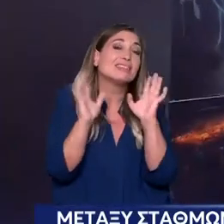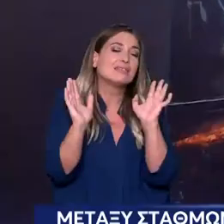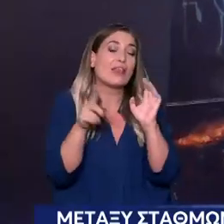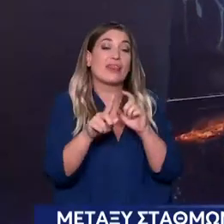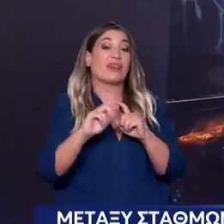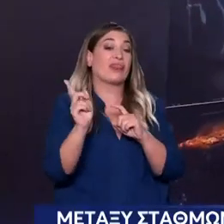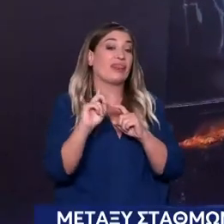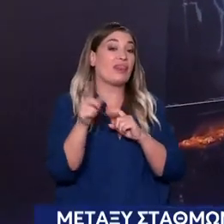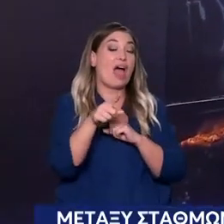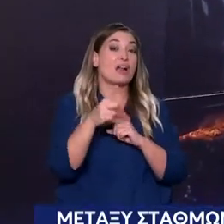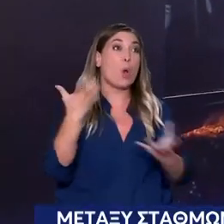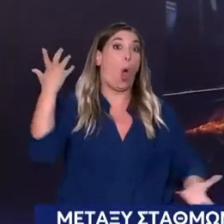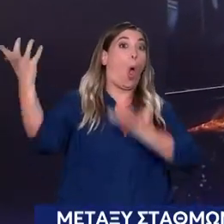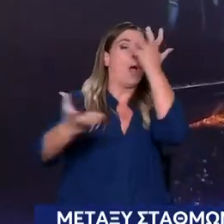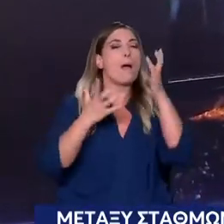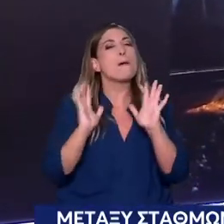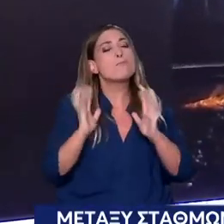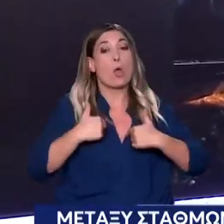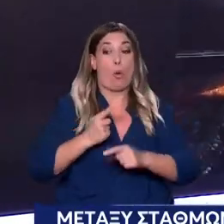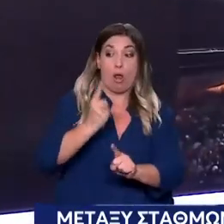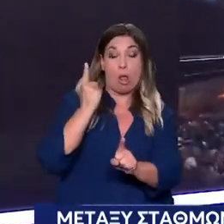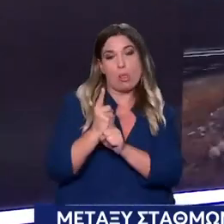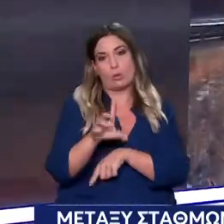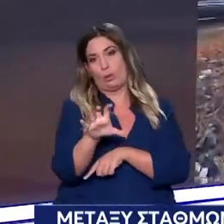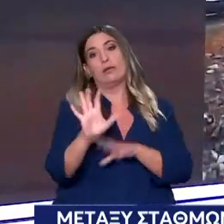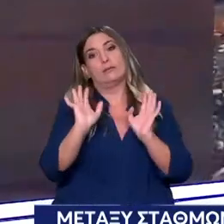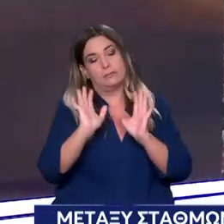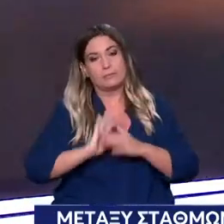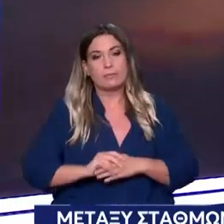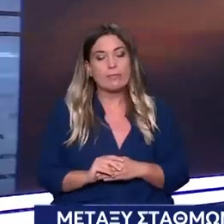να το τονίσουμε και να το πω, μήπως τώρα ανοίξατε τις τηλεοράσεις.